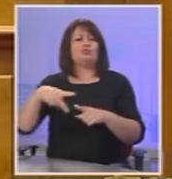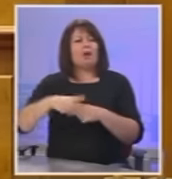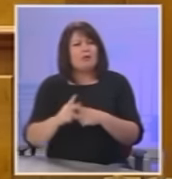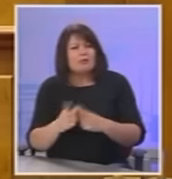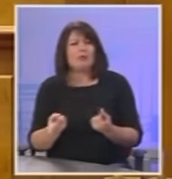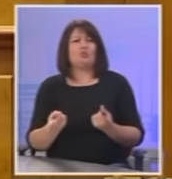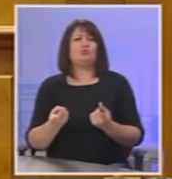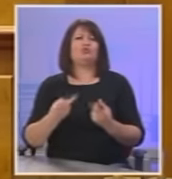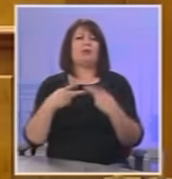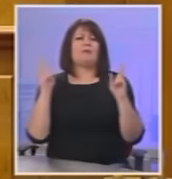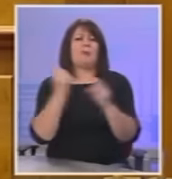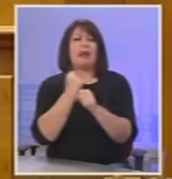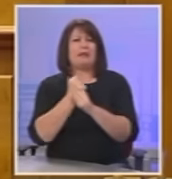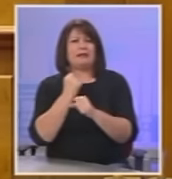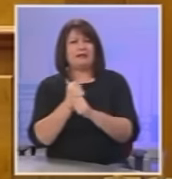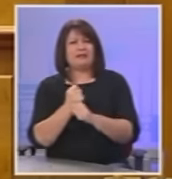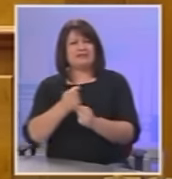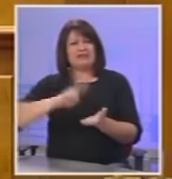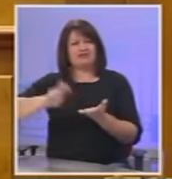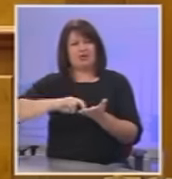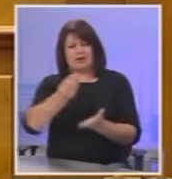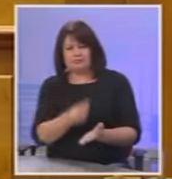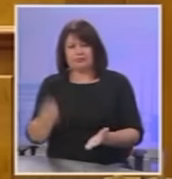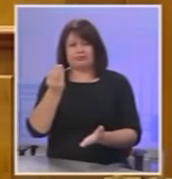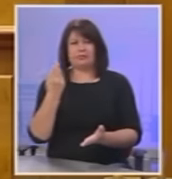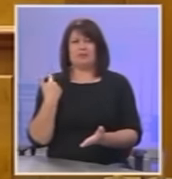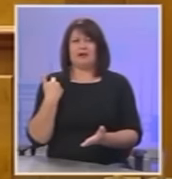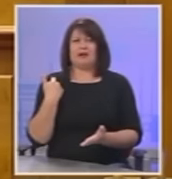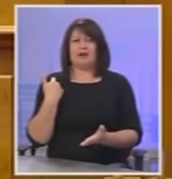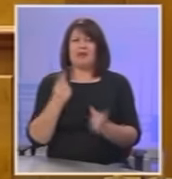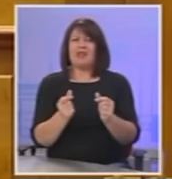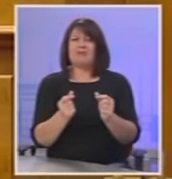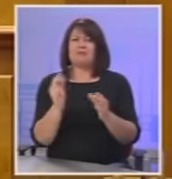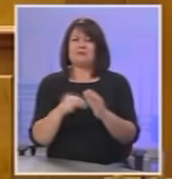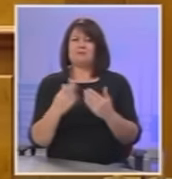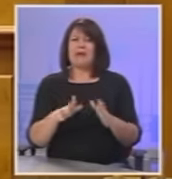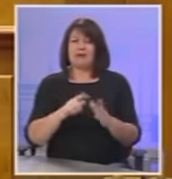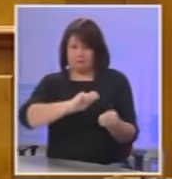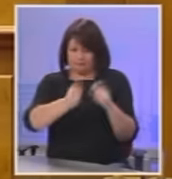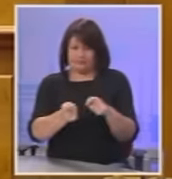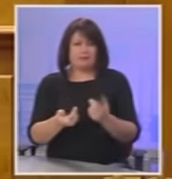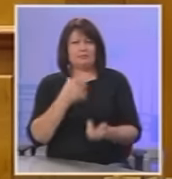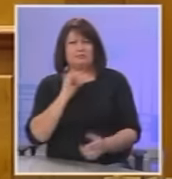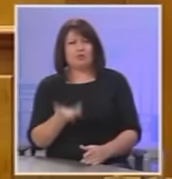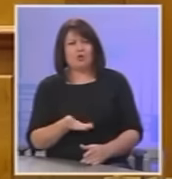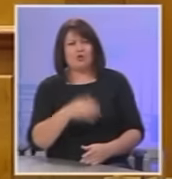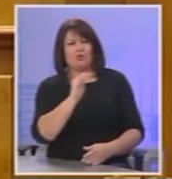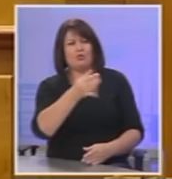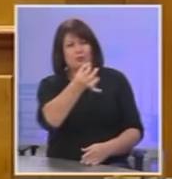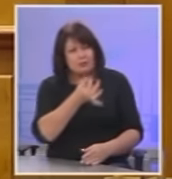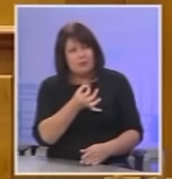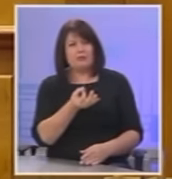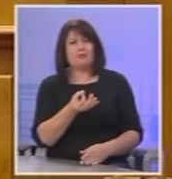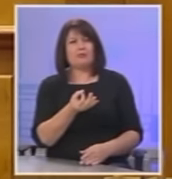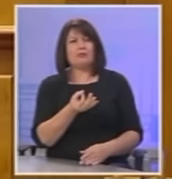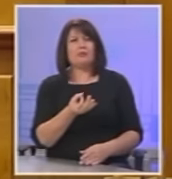επαγγελματίες, ανατρέποντες ρυθμίσεις που πρόσφατα ψηφίστηκαν. Γιατί? Εσείς δεν λέγατε, κύριοι της κυβέρνησης, ότι